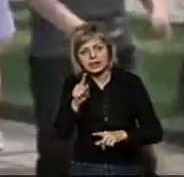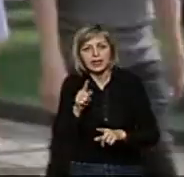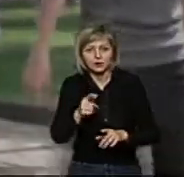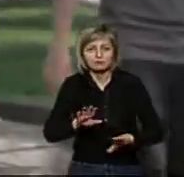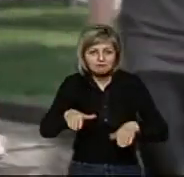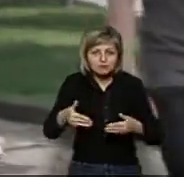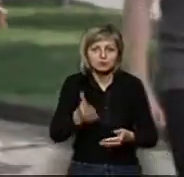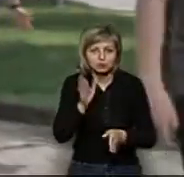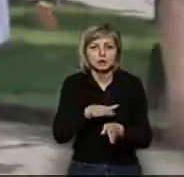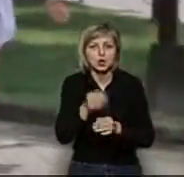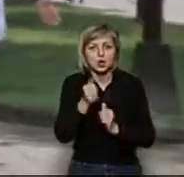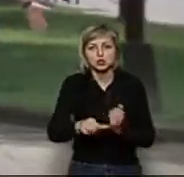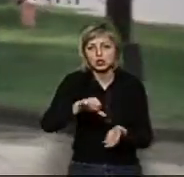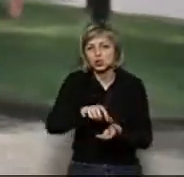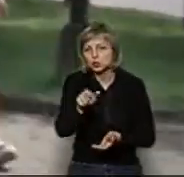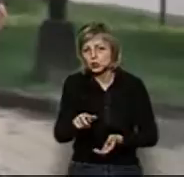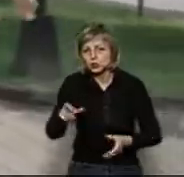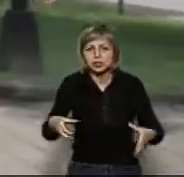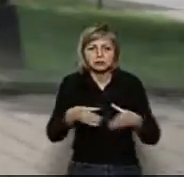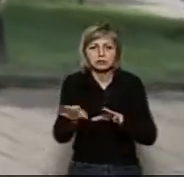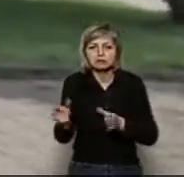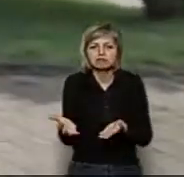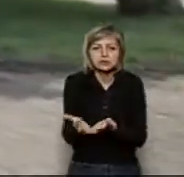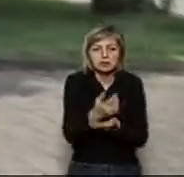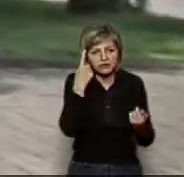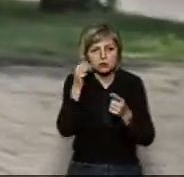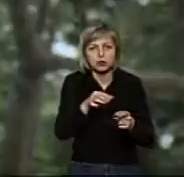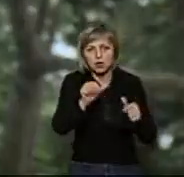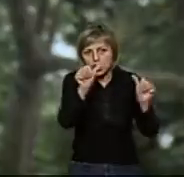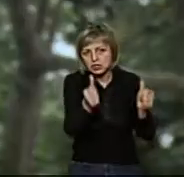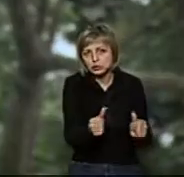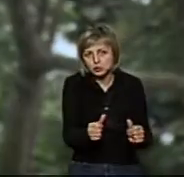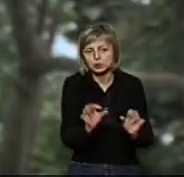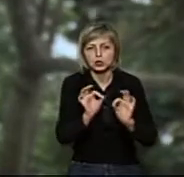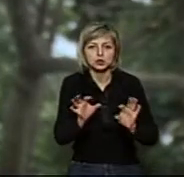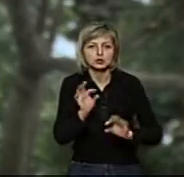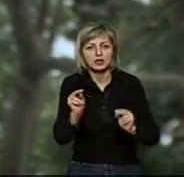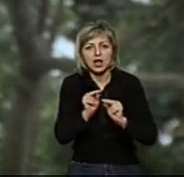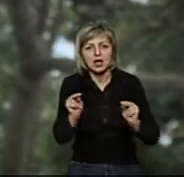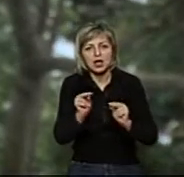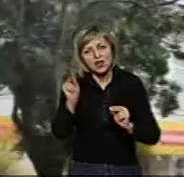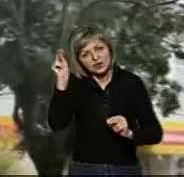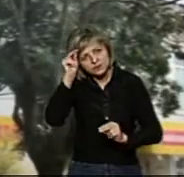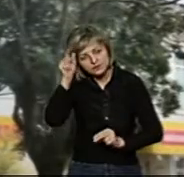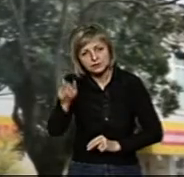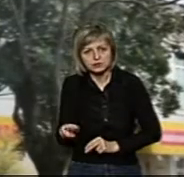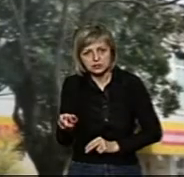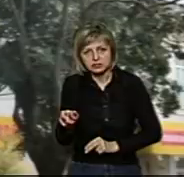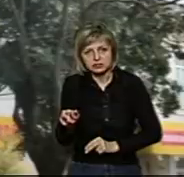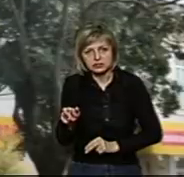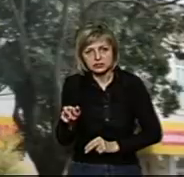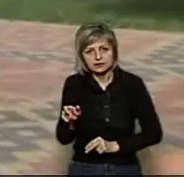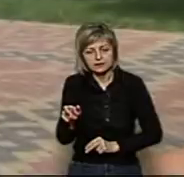реалізовувати. Кожен з учасників команди збирав інформацію про скульптури, розповіла учениця Володимир-Волинської гімназії імені